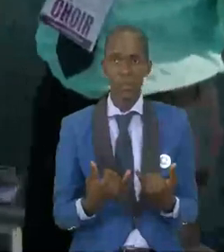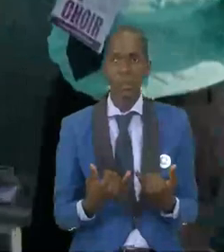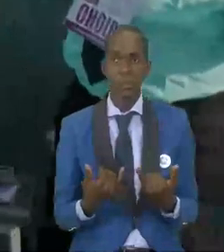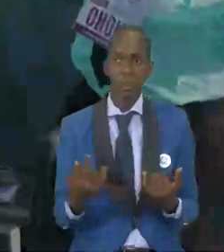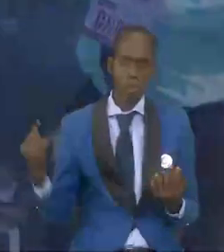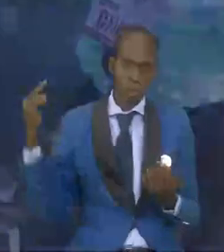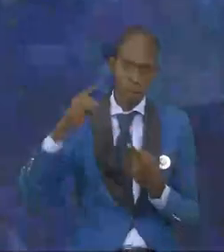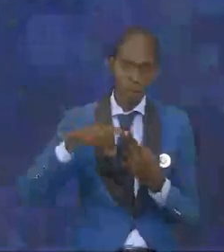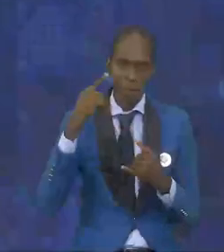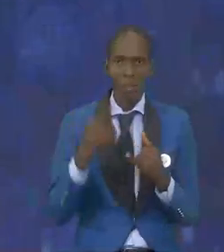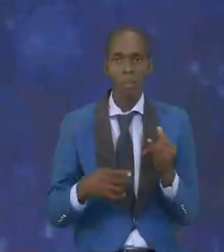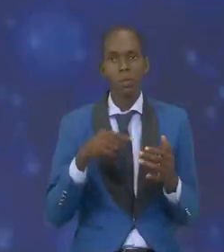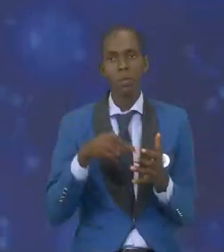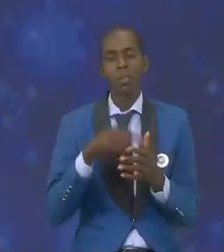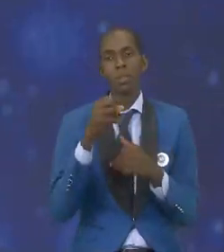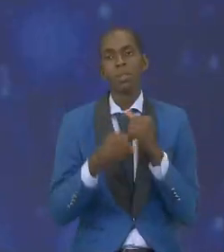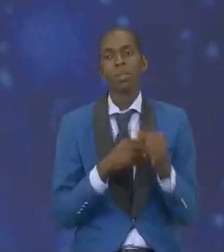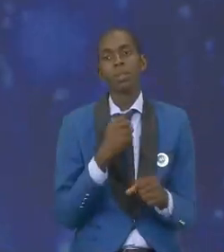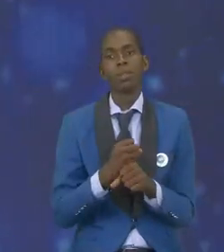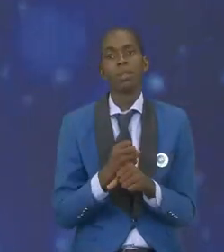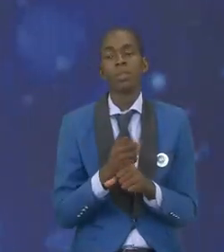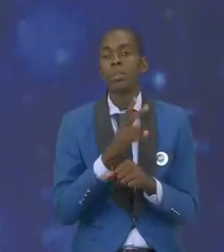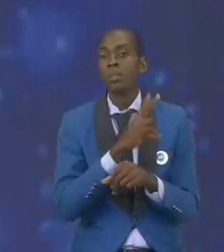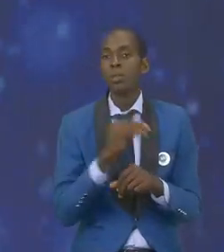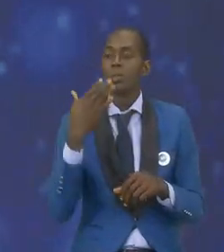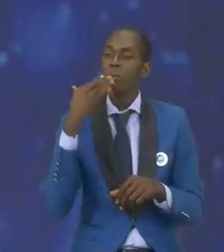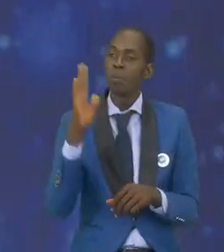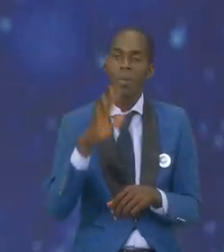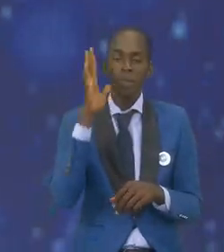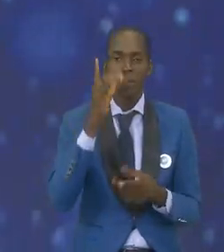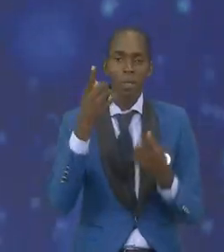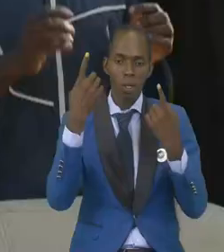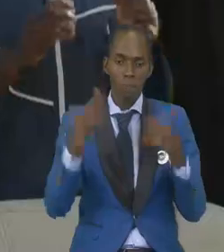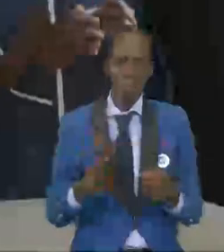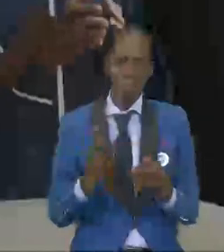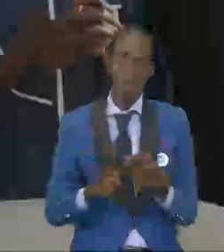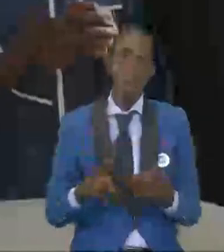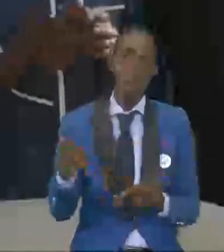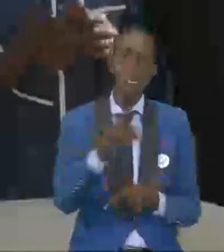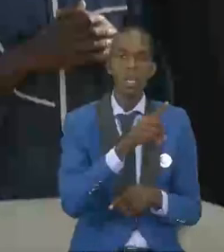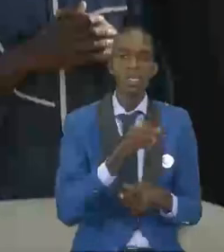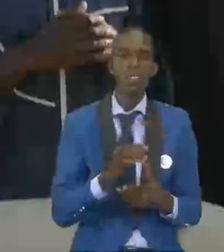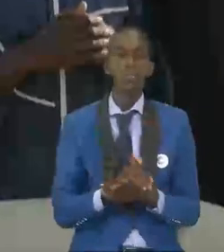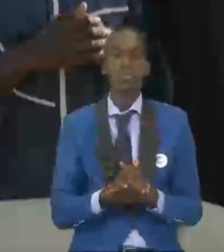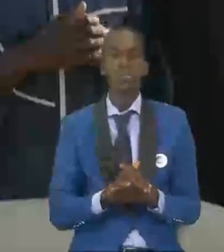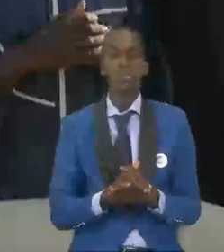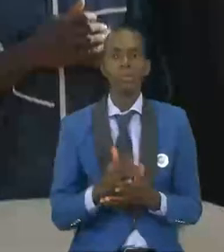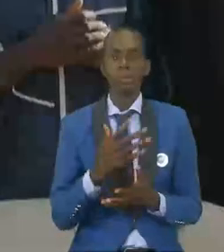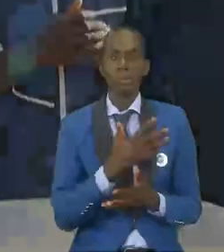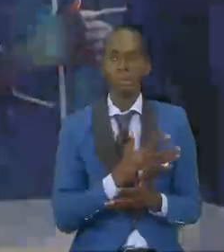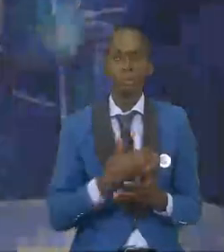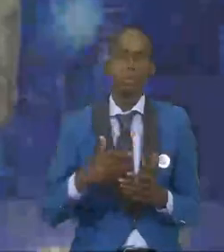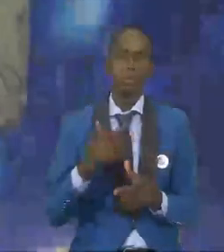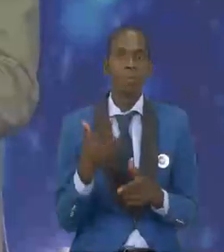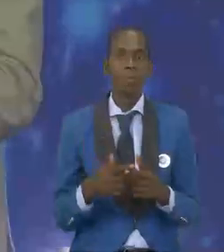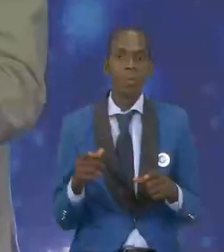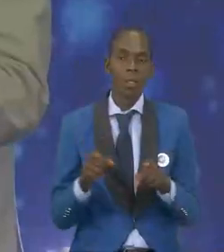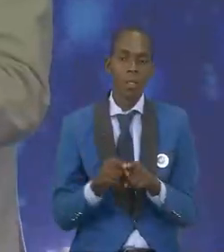et la protection de la sécurité via pas de maintenant jusqu'à la fin de cette année aucun malheur ne